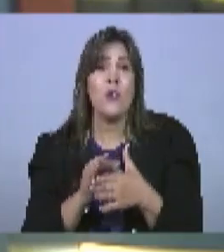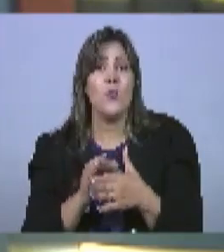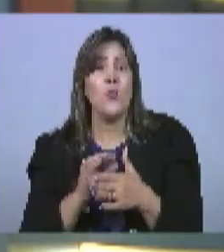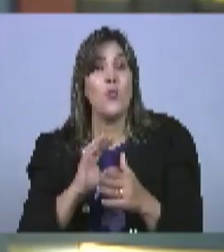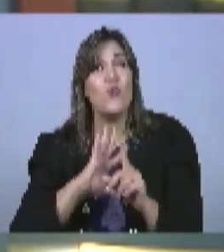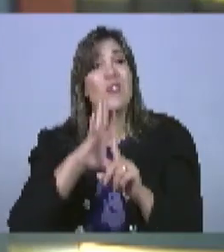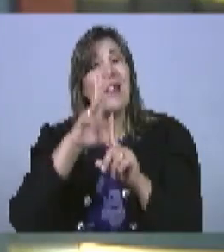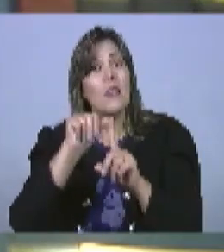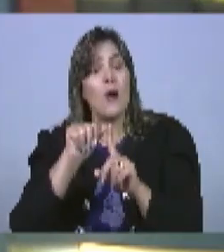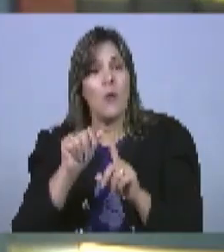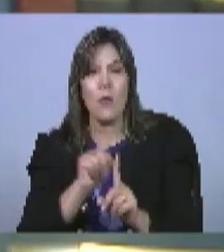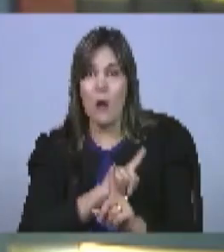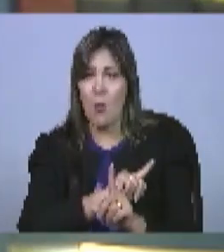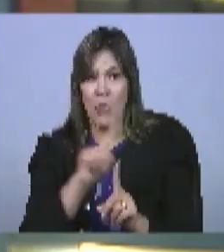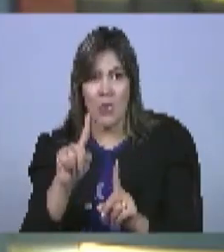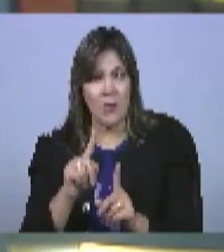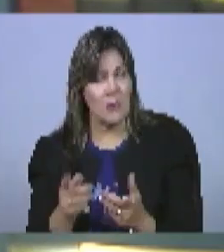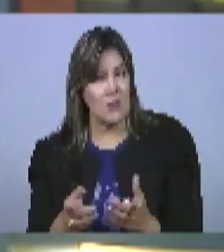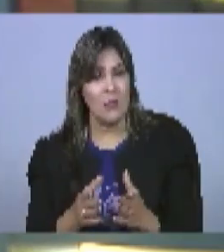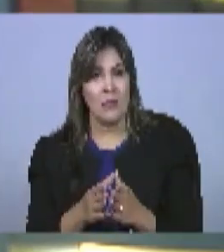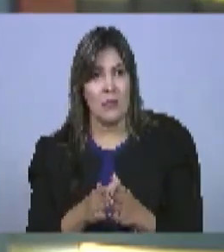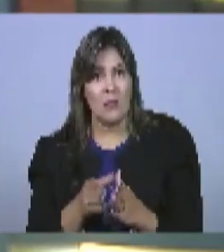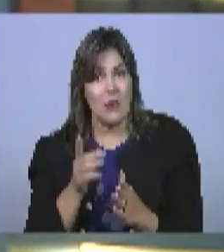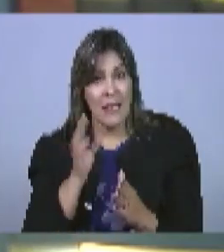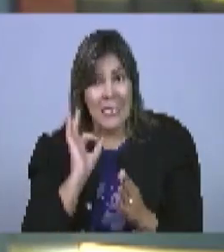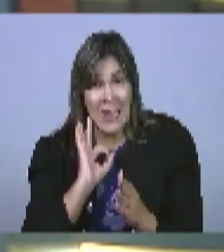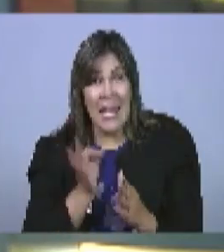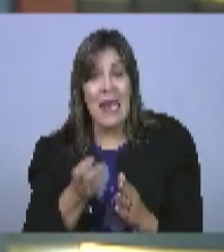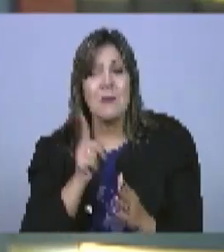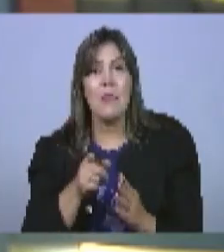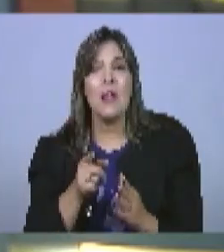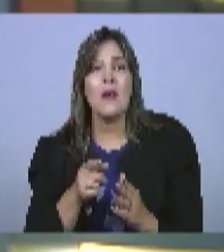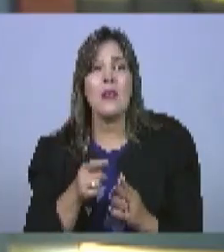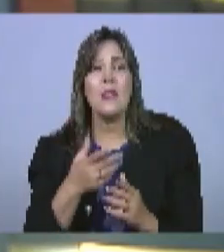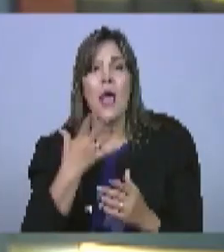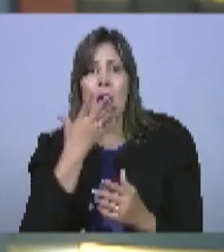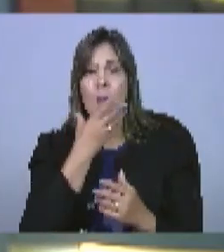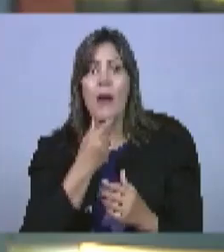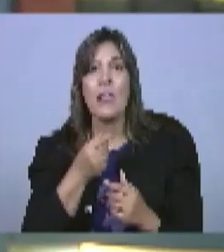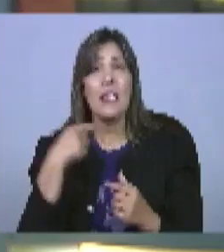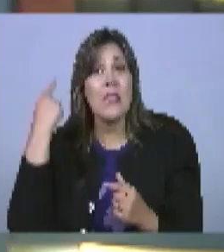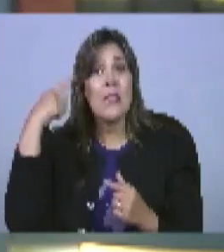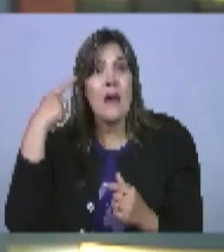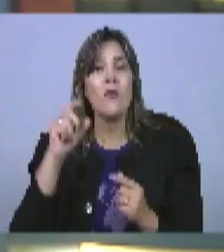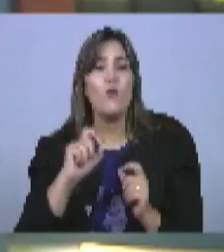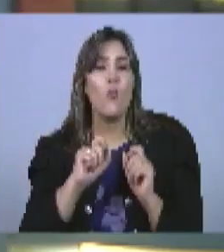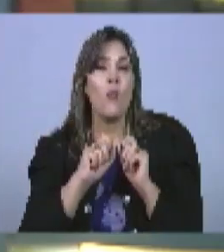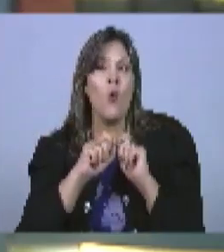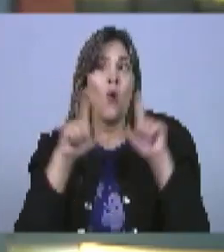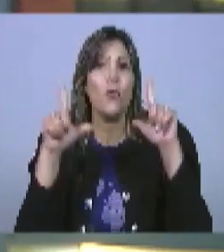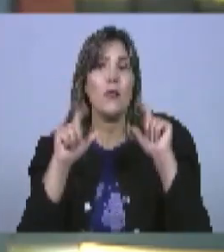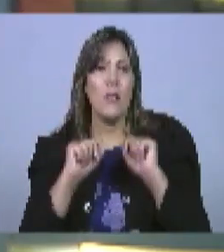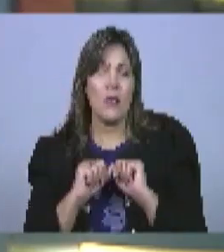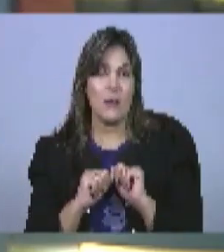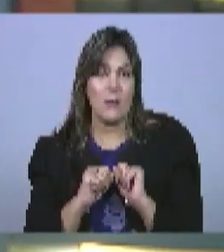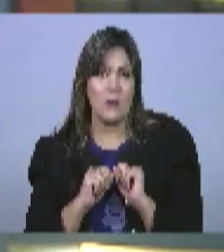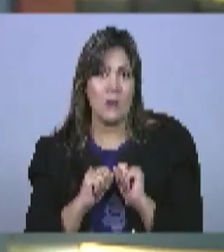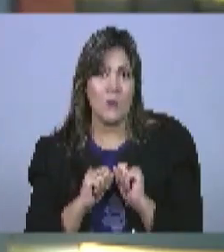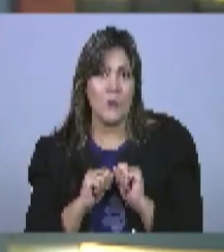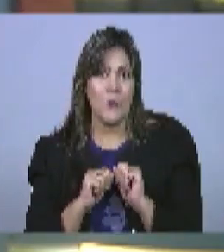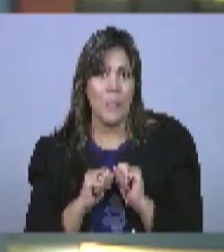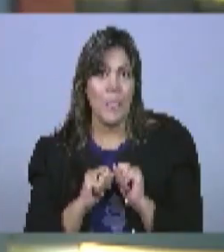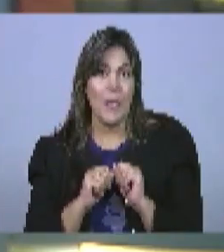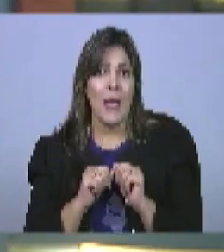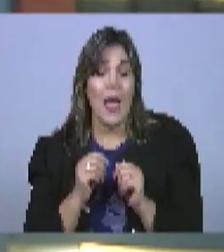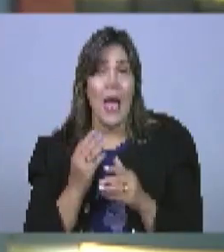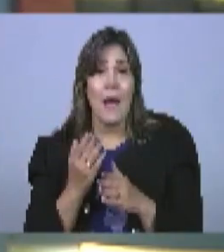ابعد ما يكون عن هذا احنا لازم يبقى لينا موقف واضح ليس فقط اذاء الاساءه